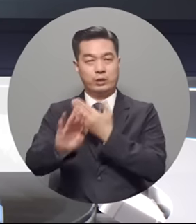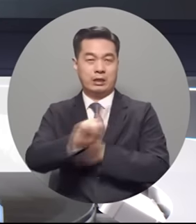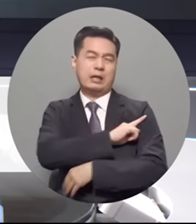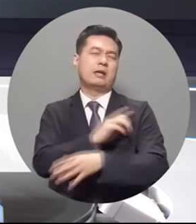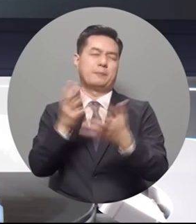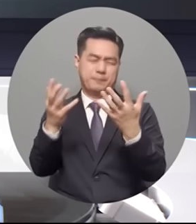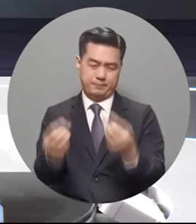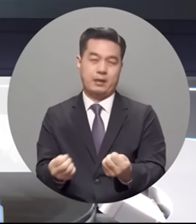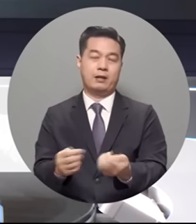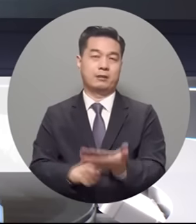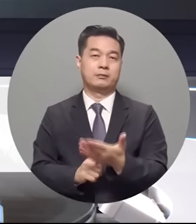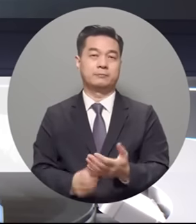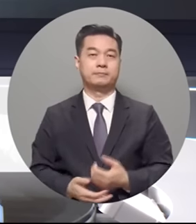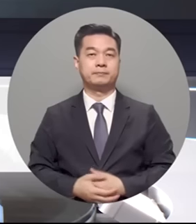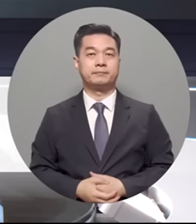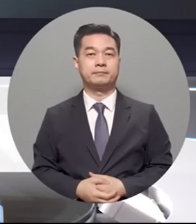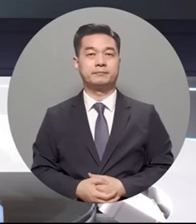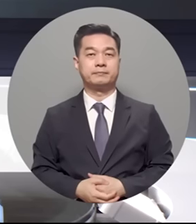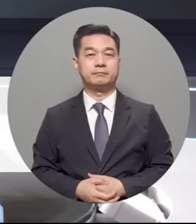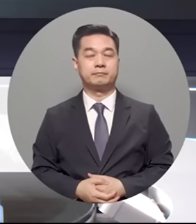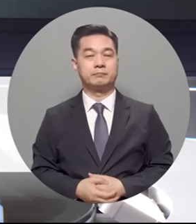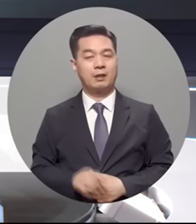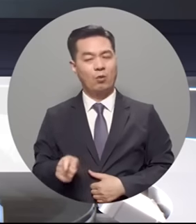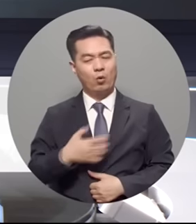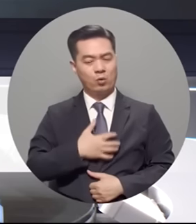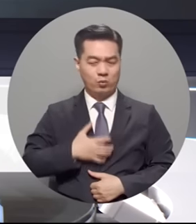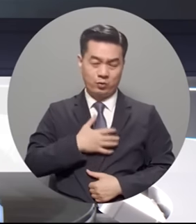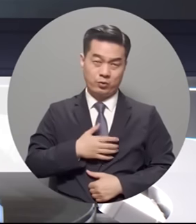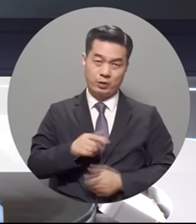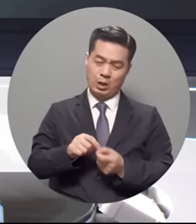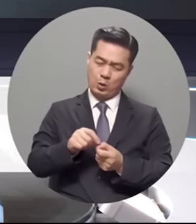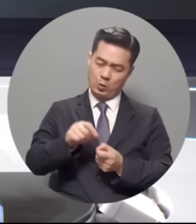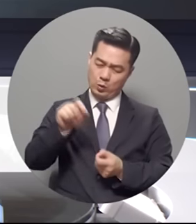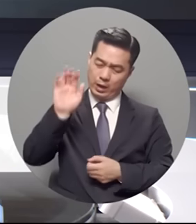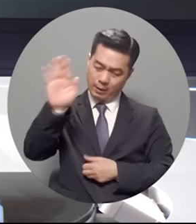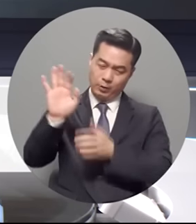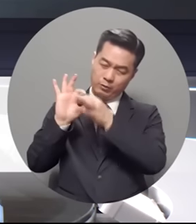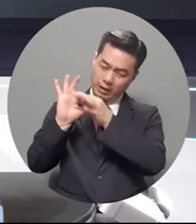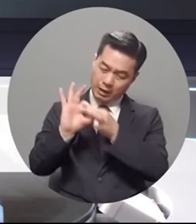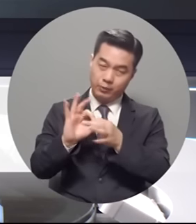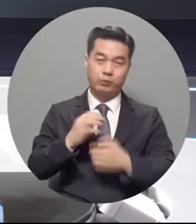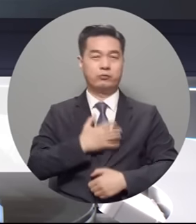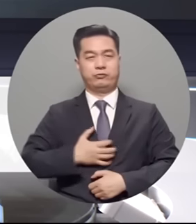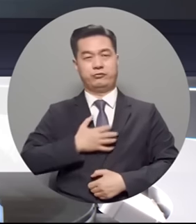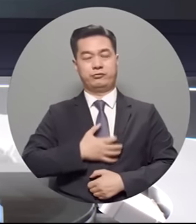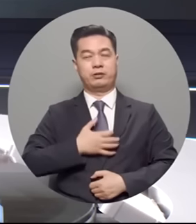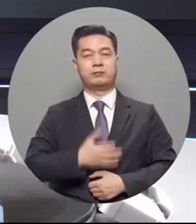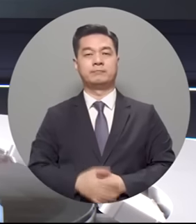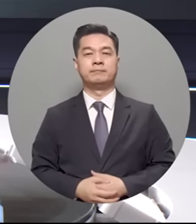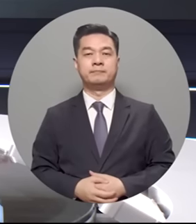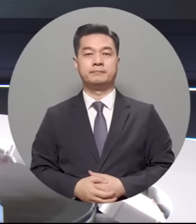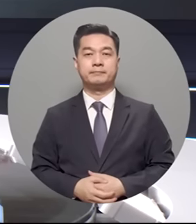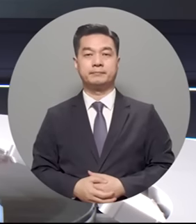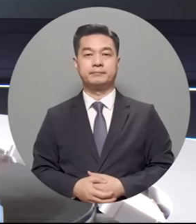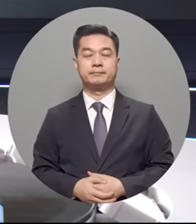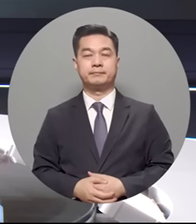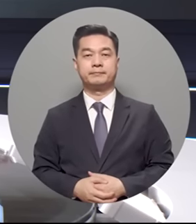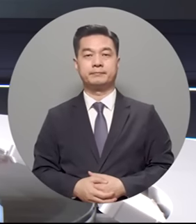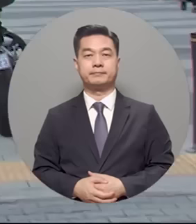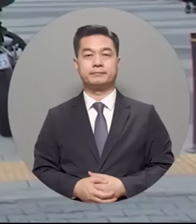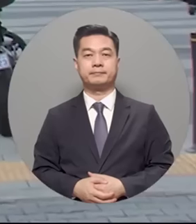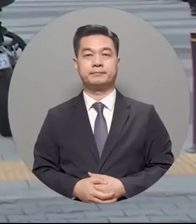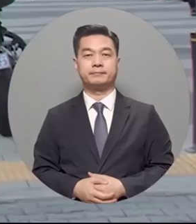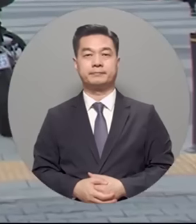것으로 조사됐습니다. 문제는 이런 상황이 오래 갈 거라는 전망이 우세하다는 겁니다. 김세영 기자가 보도합니다.